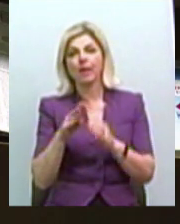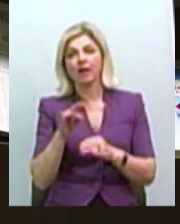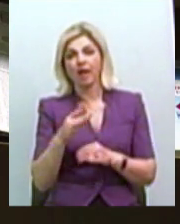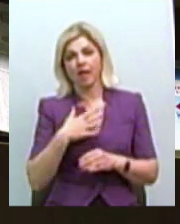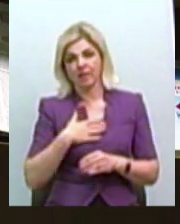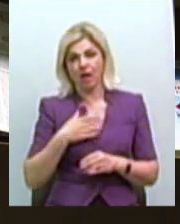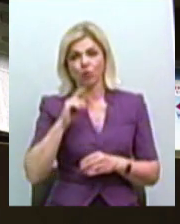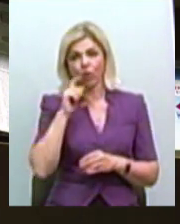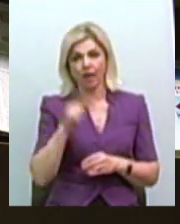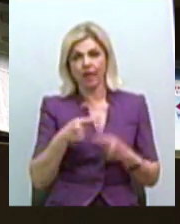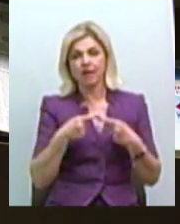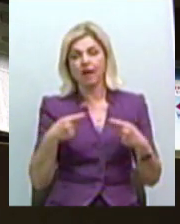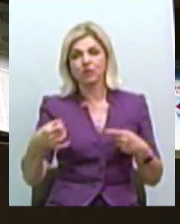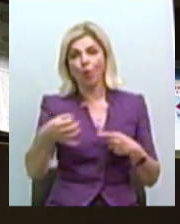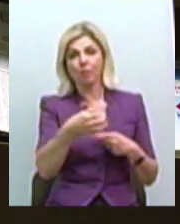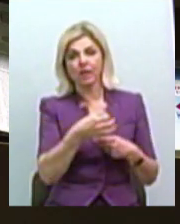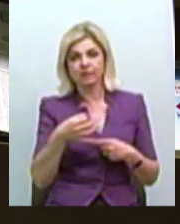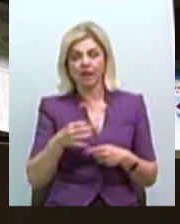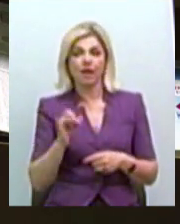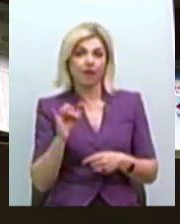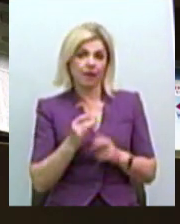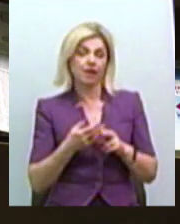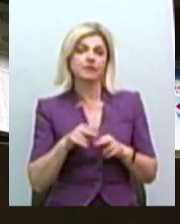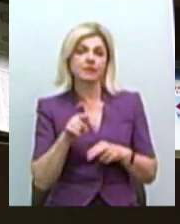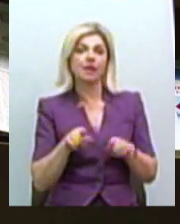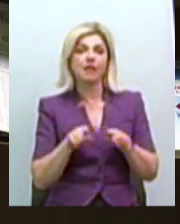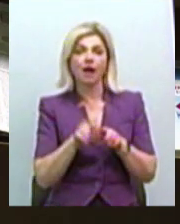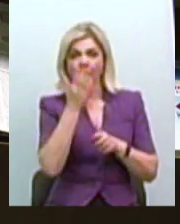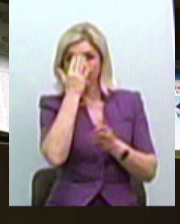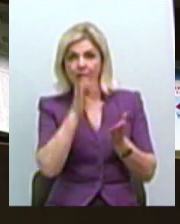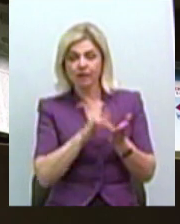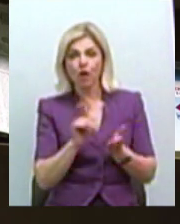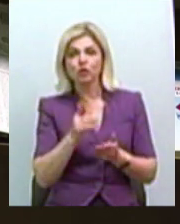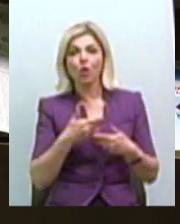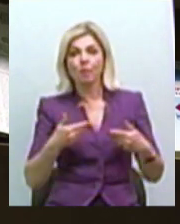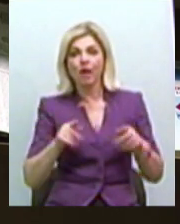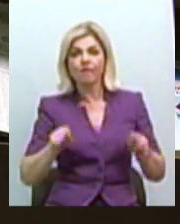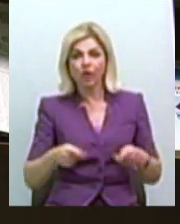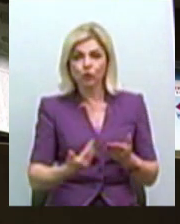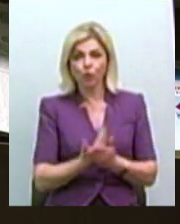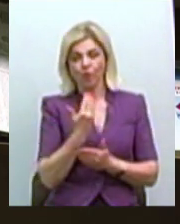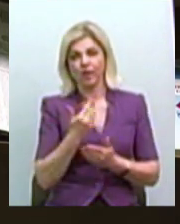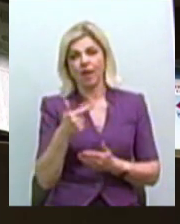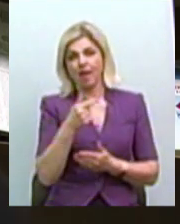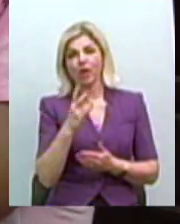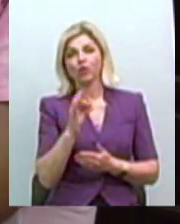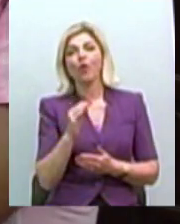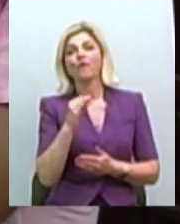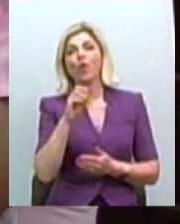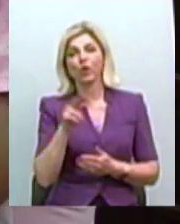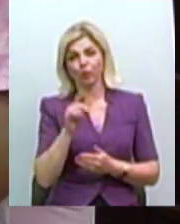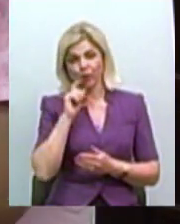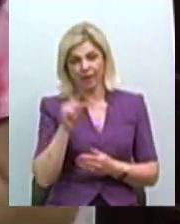різних областей. І це така мета в нас, що ми відновлюємо генофонд України.